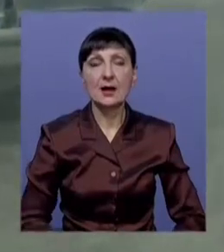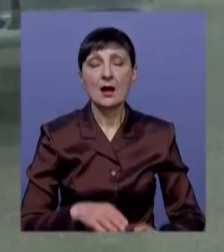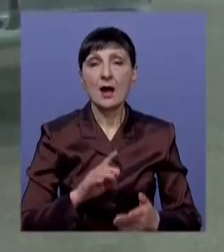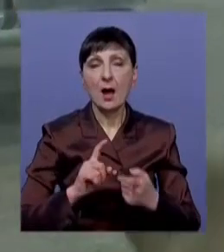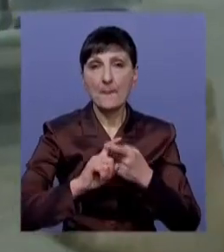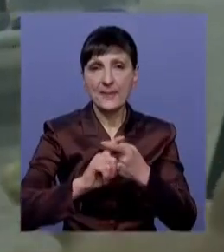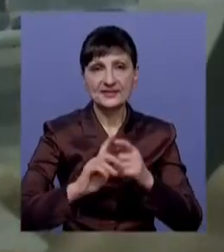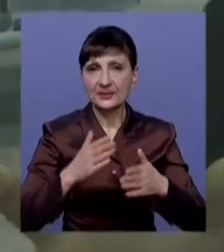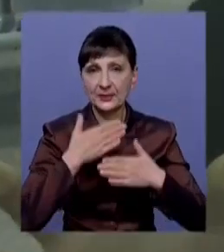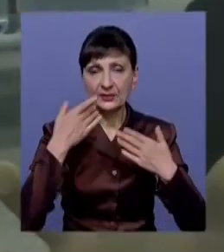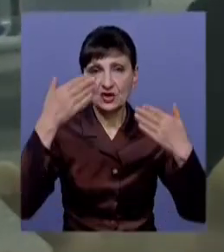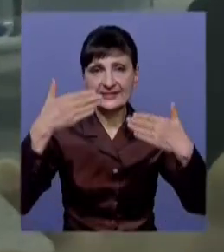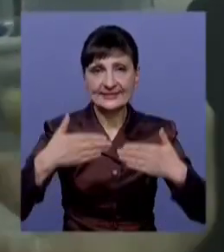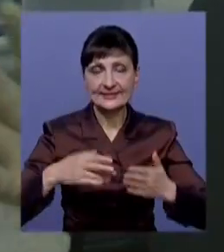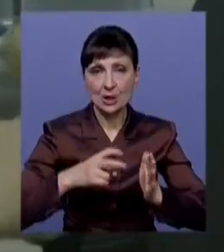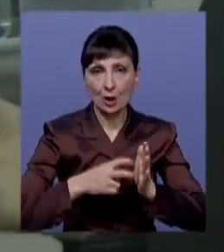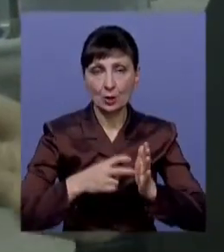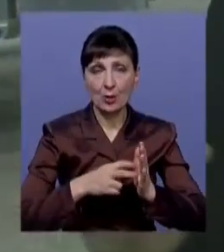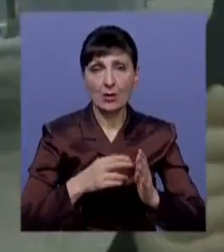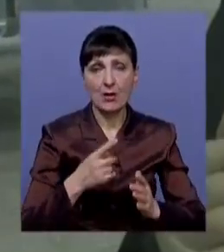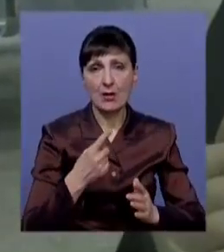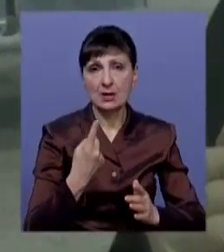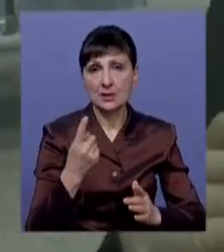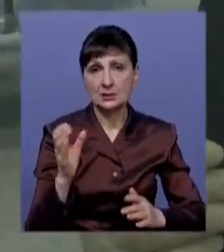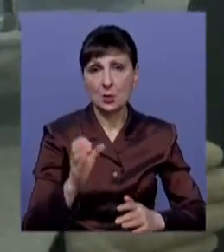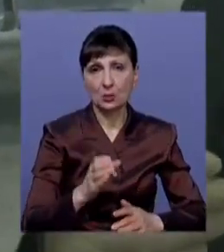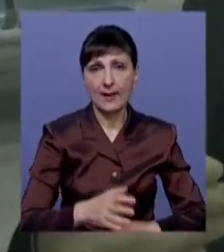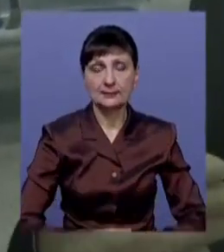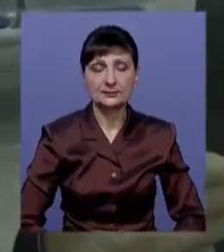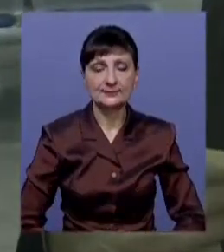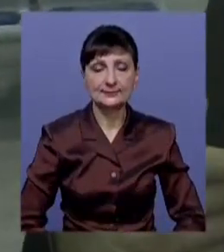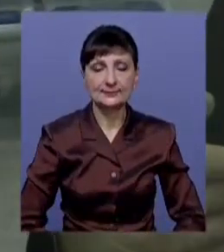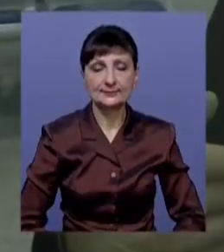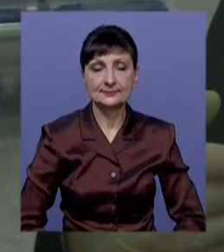Бесконтактная процедура через стекло занимает всего несколько секунд.